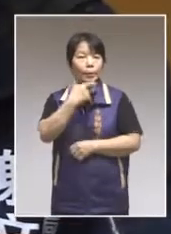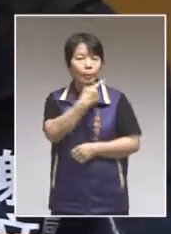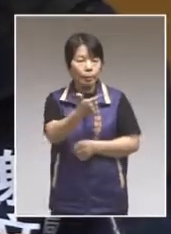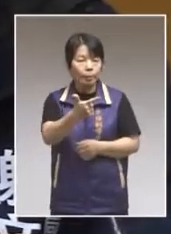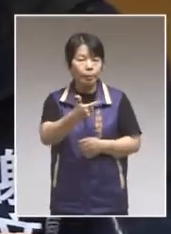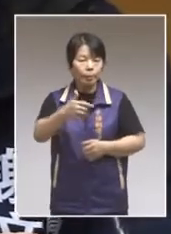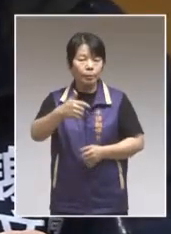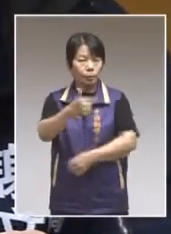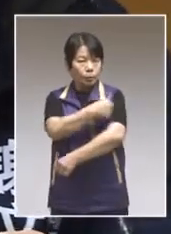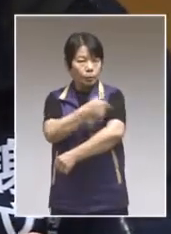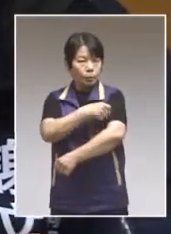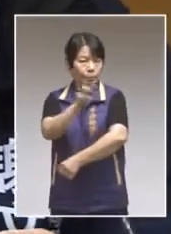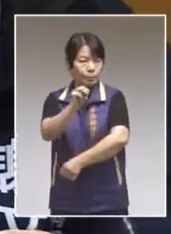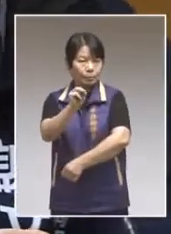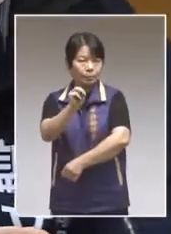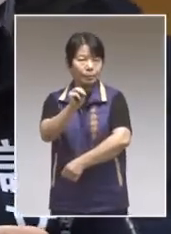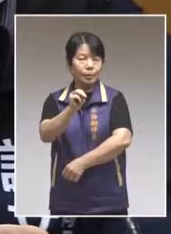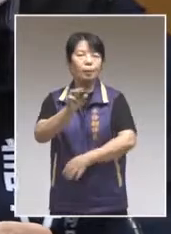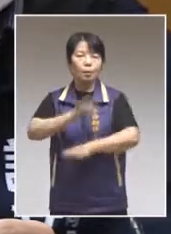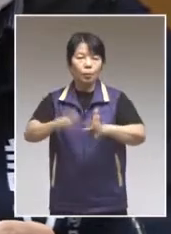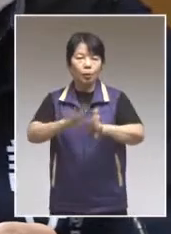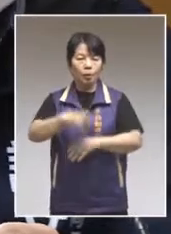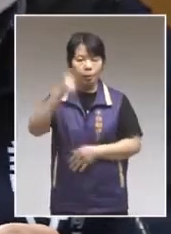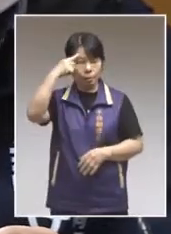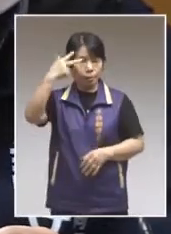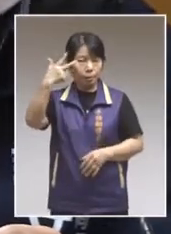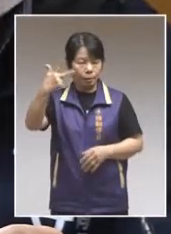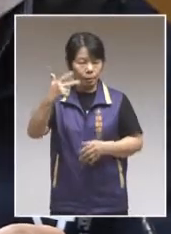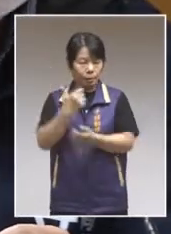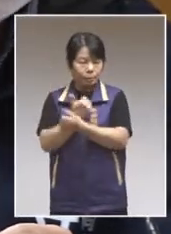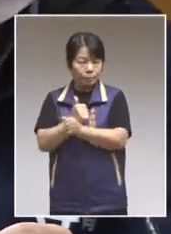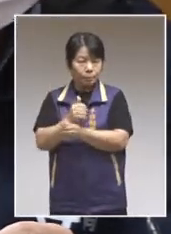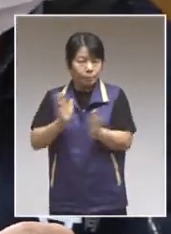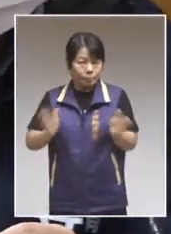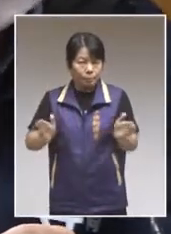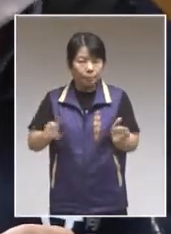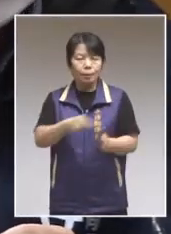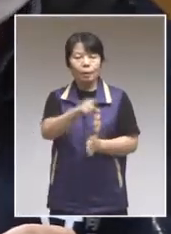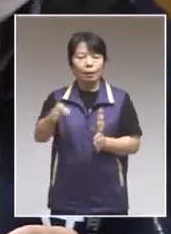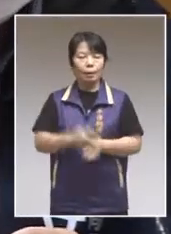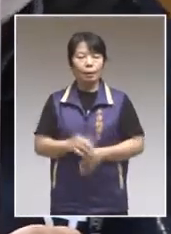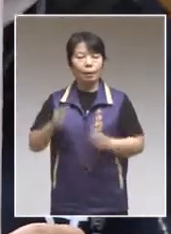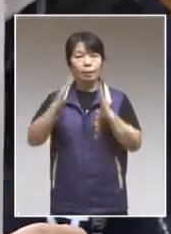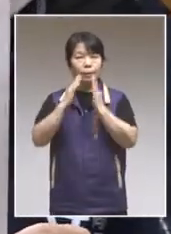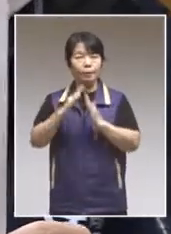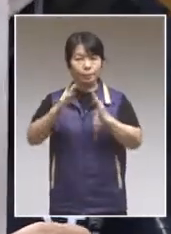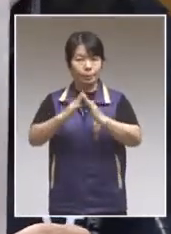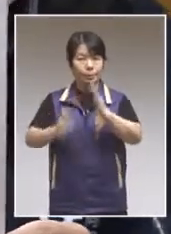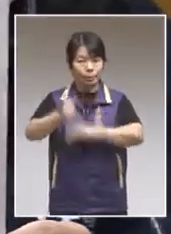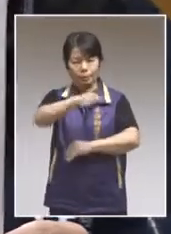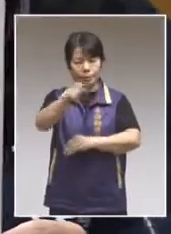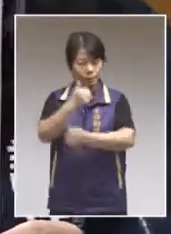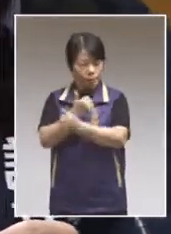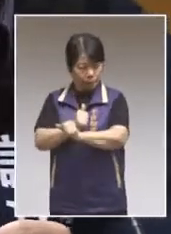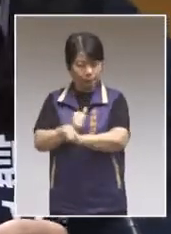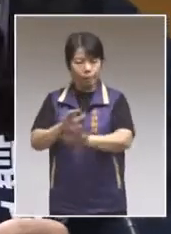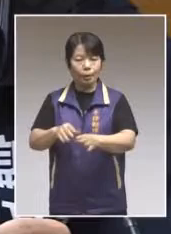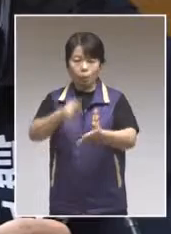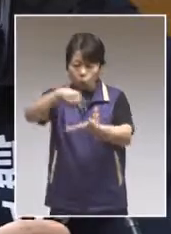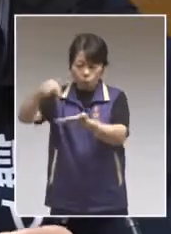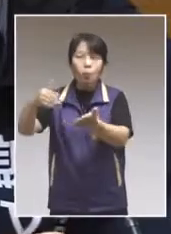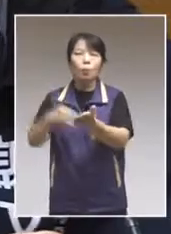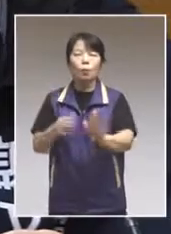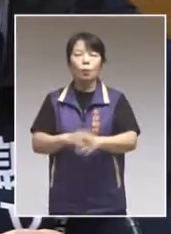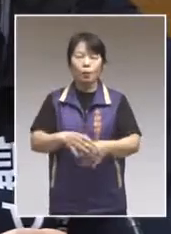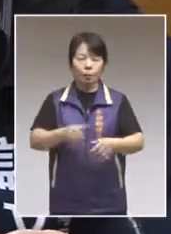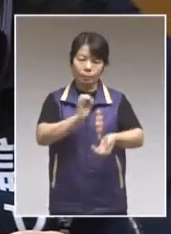接种莫德纳的这个会有这个七天的思考期，我们会请家长充分的考量，再勾选医院回来回报哈。那我